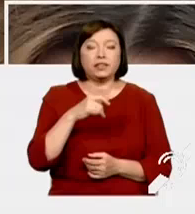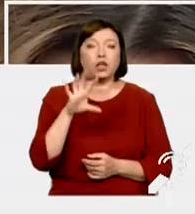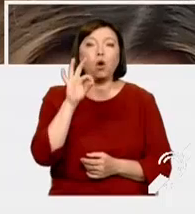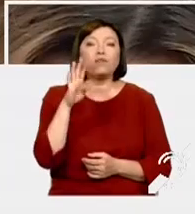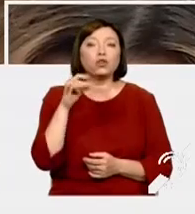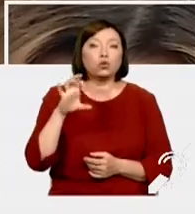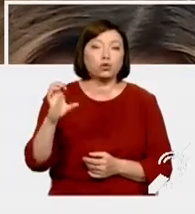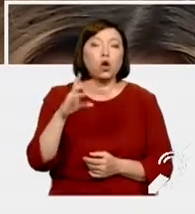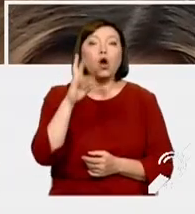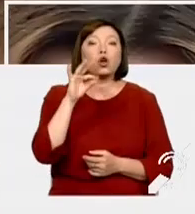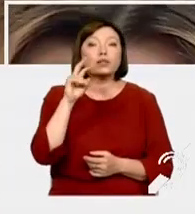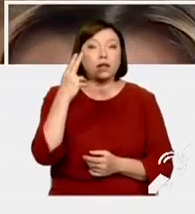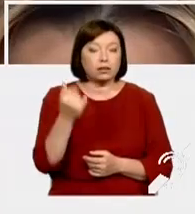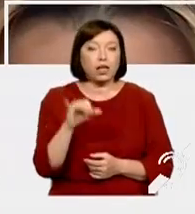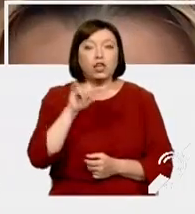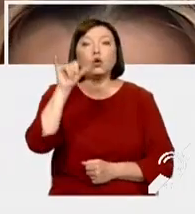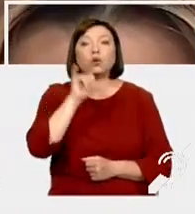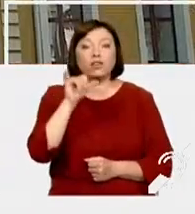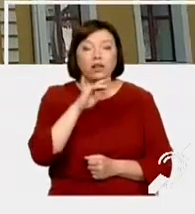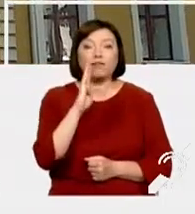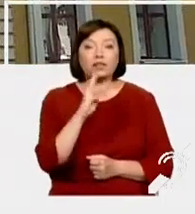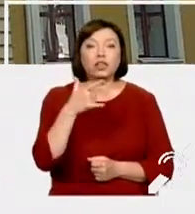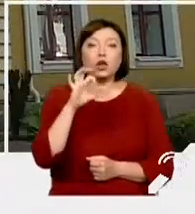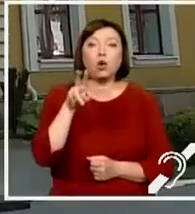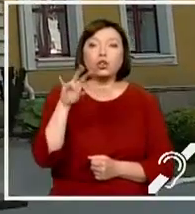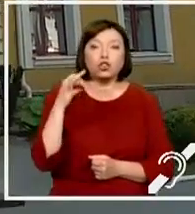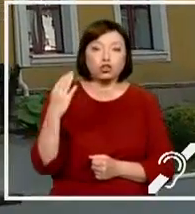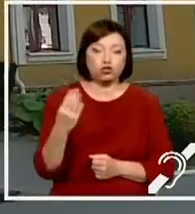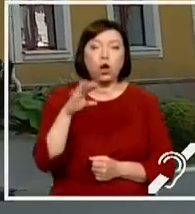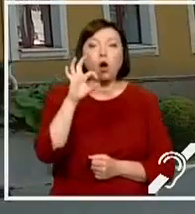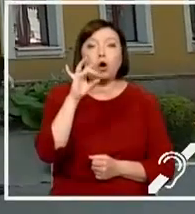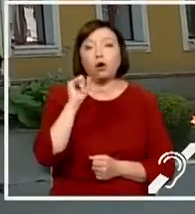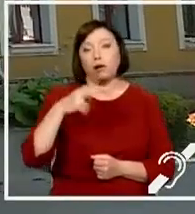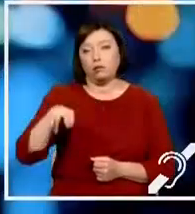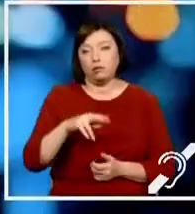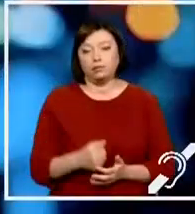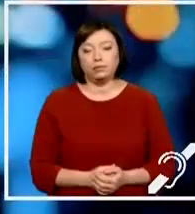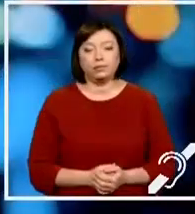Ovidius din Constanța și al Universității Vasile Goldiș din Arad